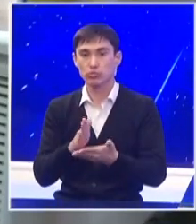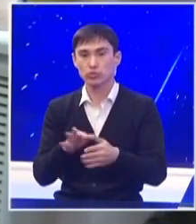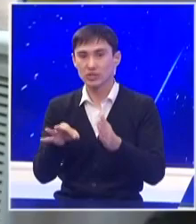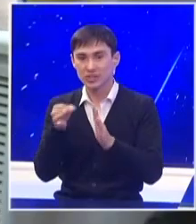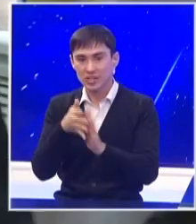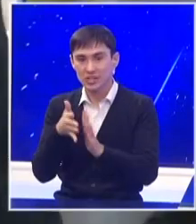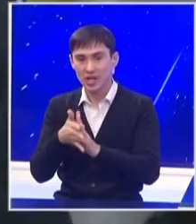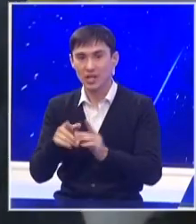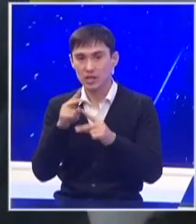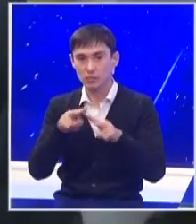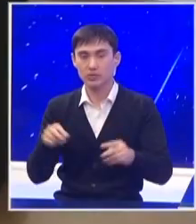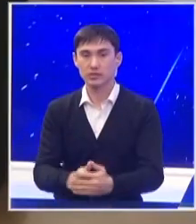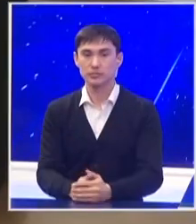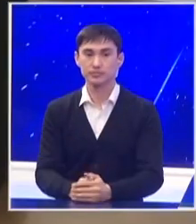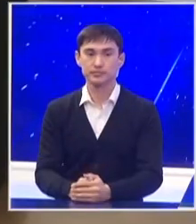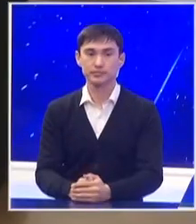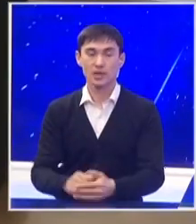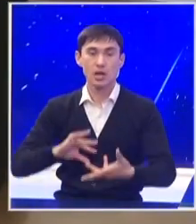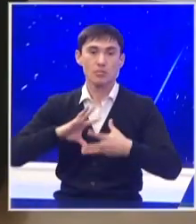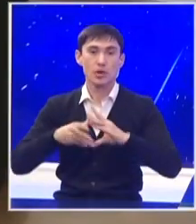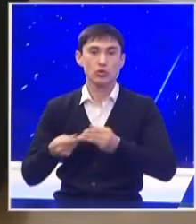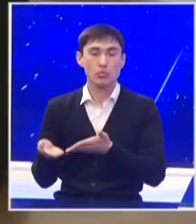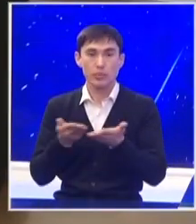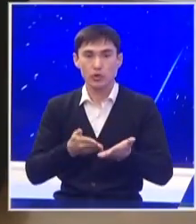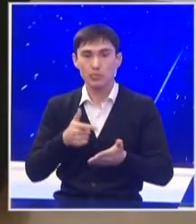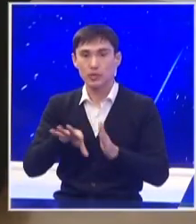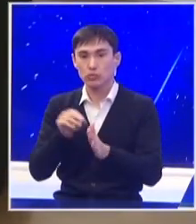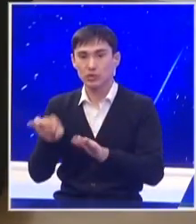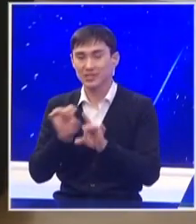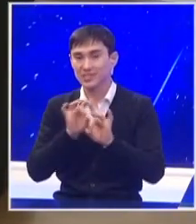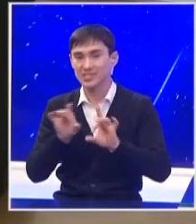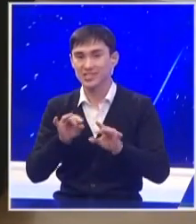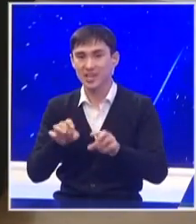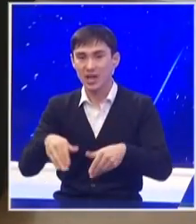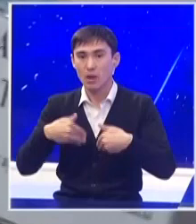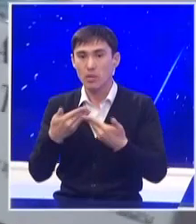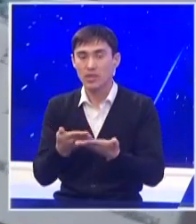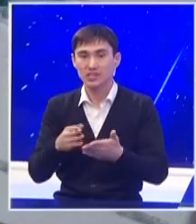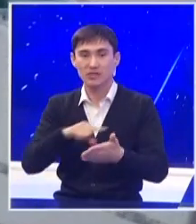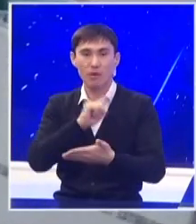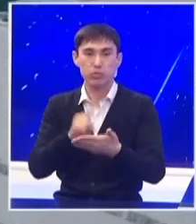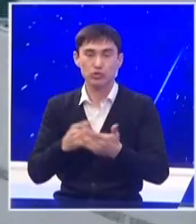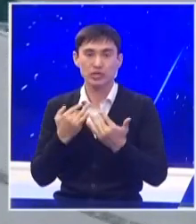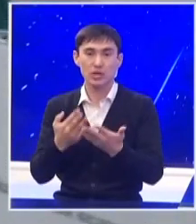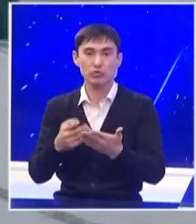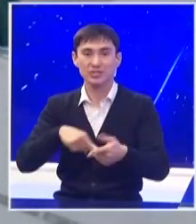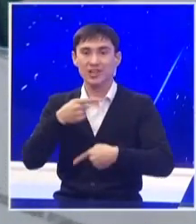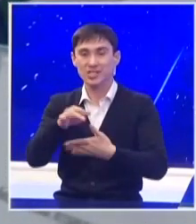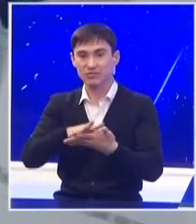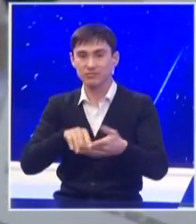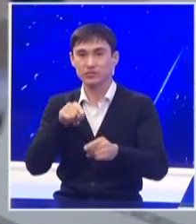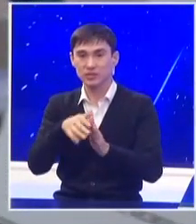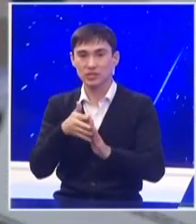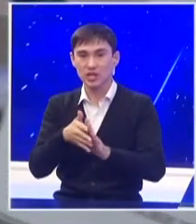детально рассматриваться. По итогам приема депутатами даны разъяснения и рекомендации. Вопросы, требующие дальнейшего